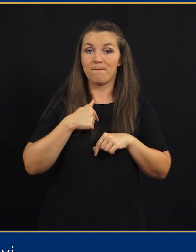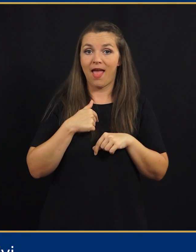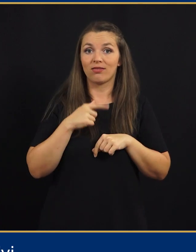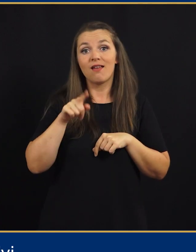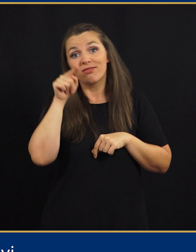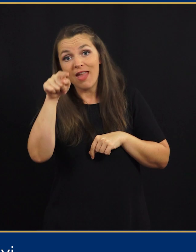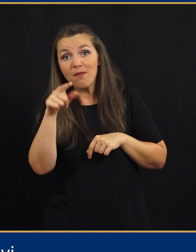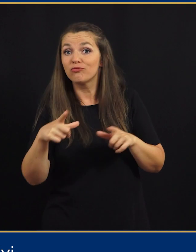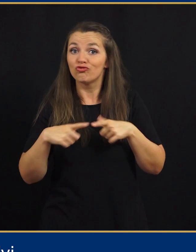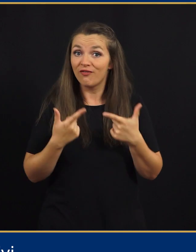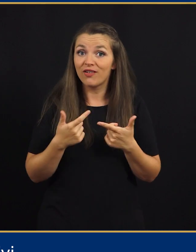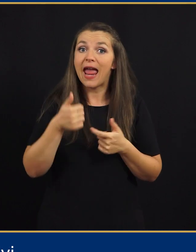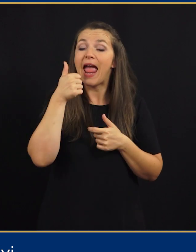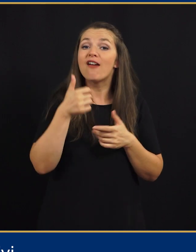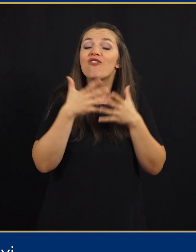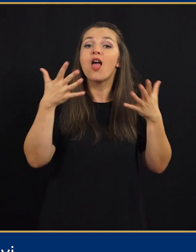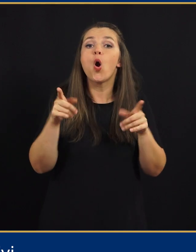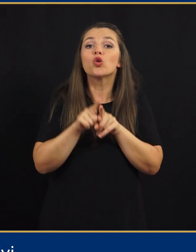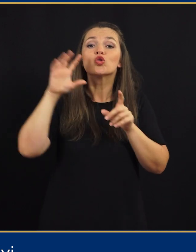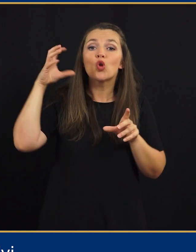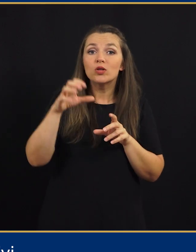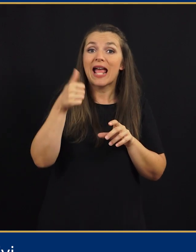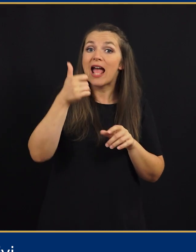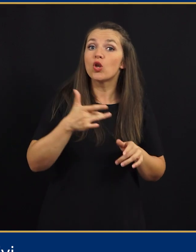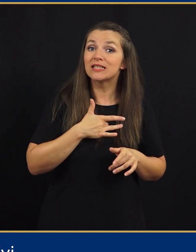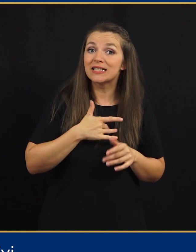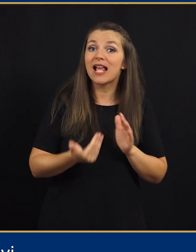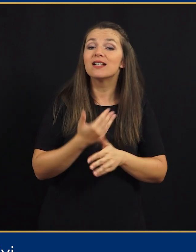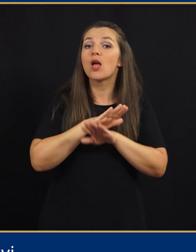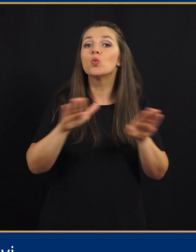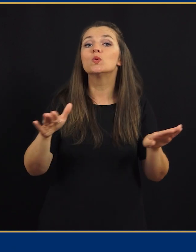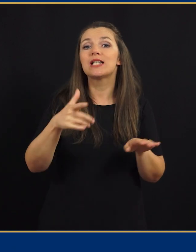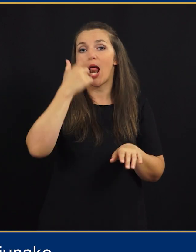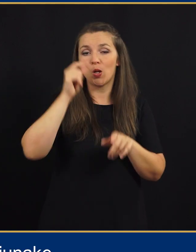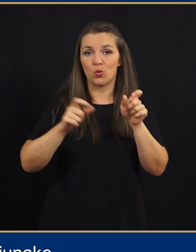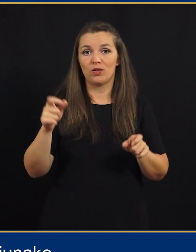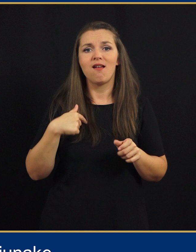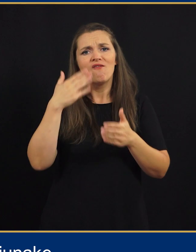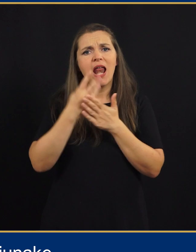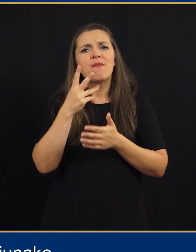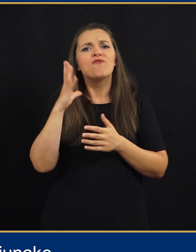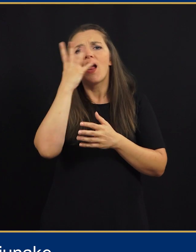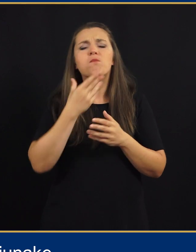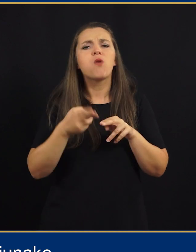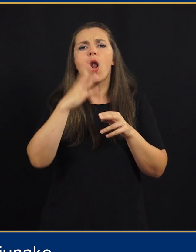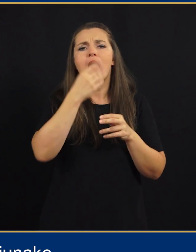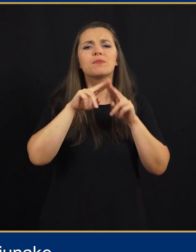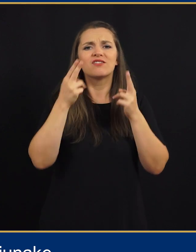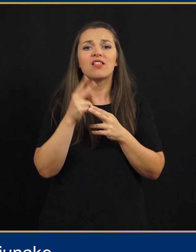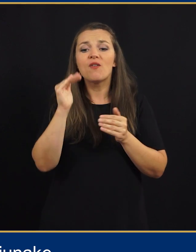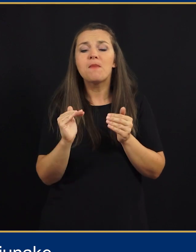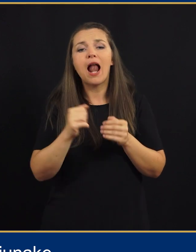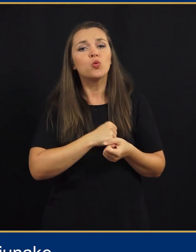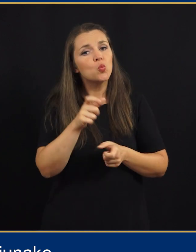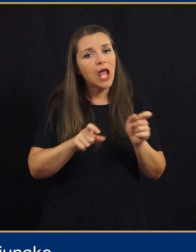in tebi živi, veliko kot sonce, eno srce za vse ljudi. Verjamem v lepši svet, v male